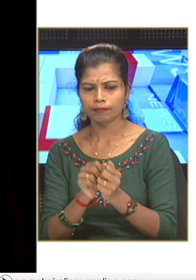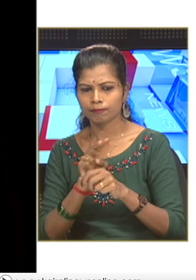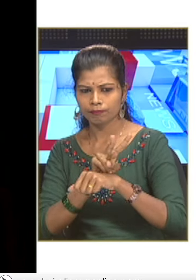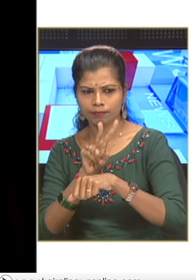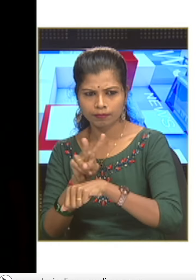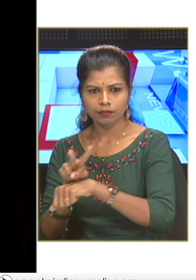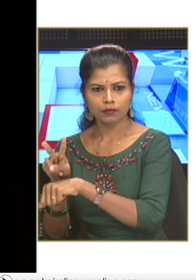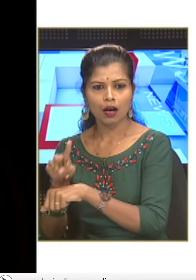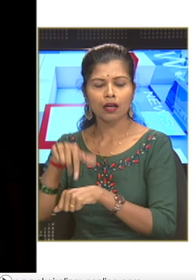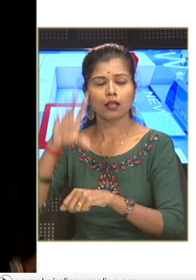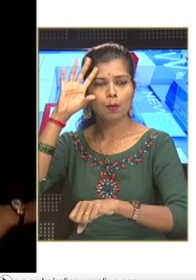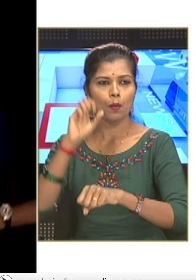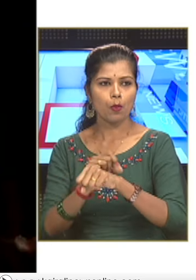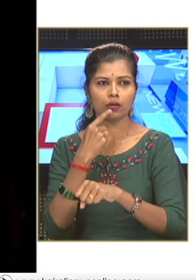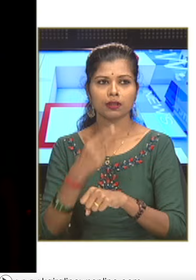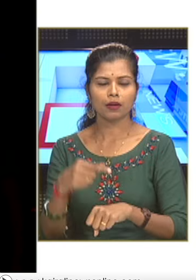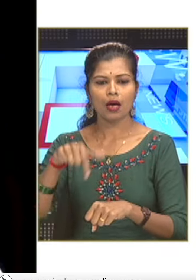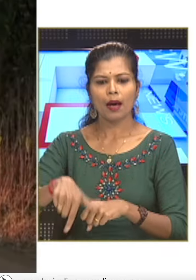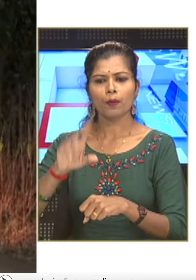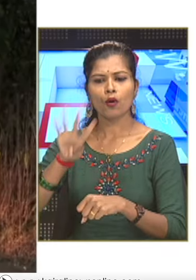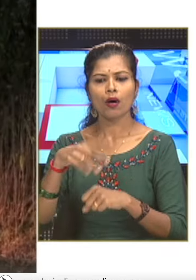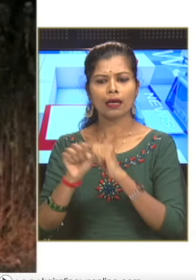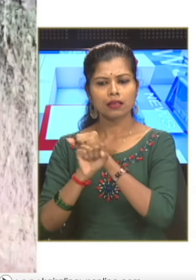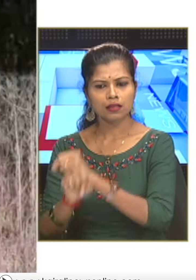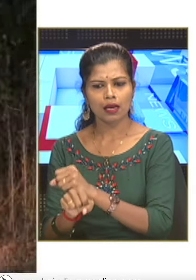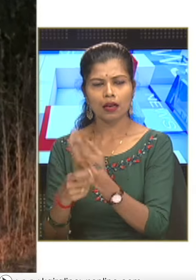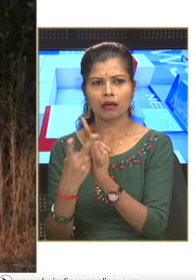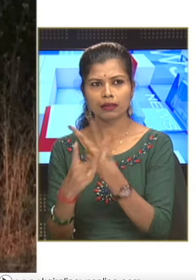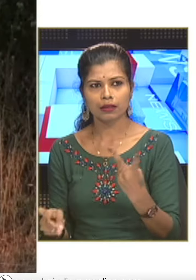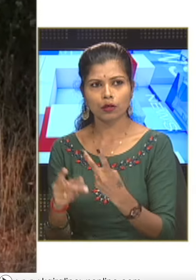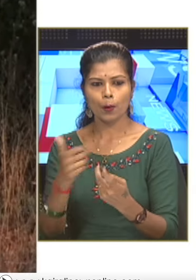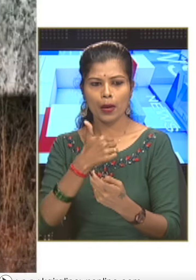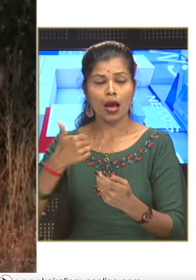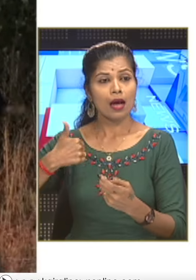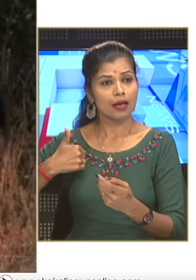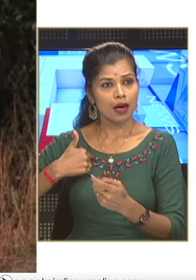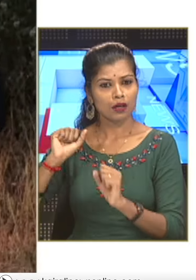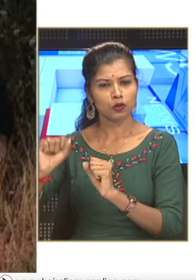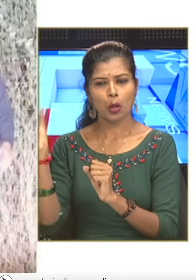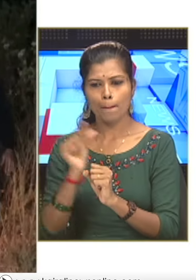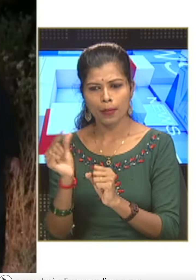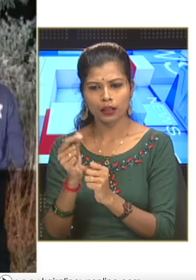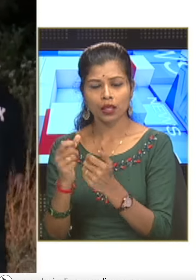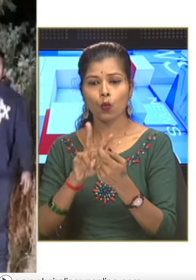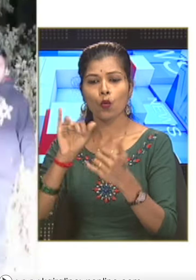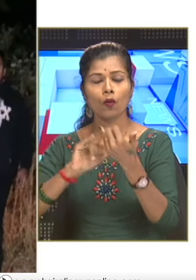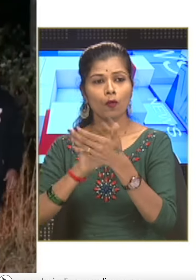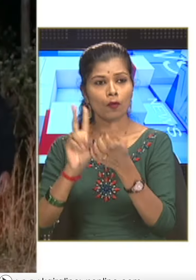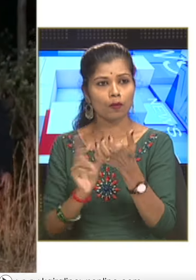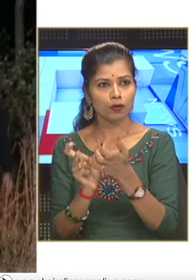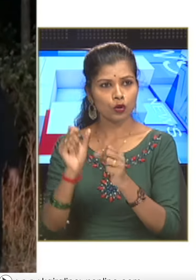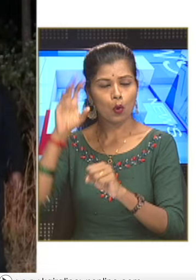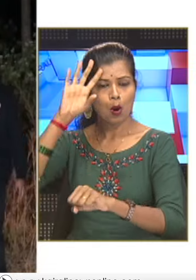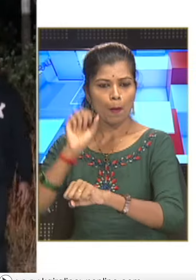വരികയായിരുന്നു എന്നാണ് പോലീസ് പറയുന്നത് നിലവിൽ ജയിലിൽ കഴിയുന്ന ബിഷ്ണോയും കാനഡ കേന്ദ്രീകരിച്ച് പ്രവർത്തിക്കുന്ന ഇയാളുടെ ബന്ധു അൻമോൻ ബിഷ്ണോയും ചേർന്നാണ് പാകിസ്ഥാനി